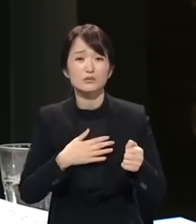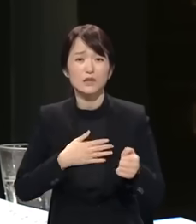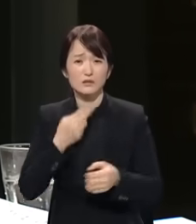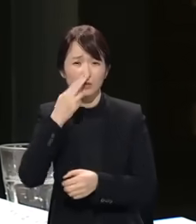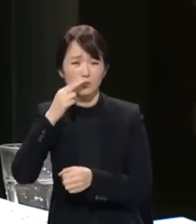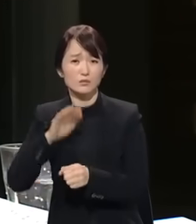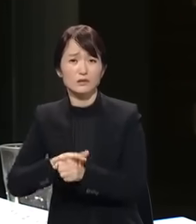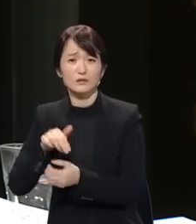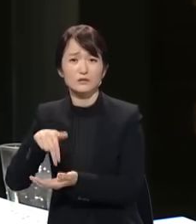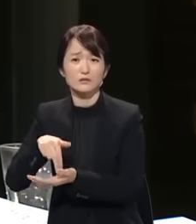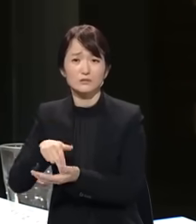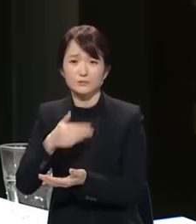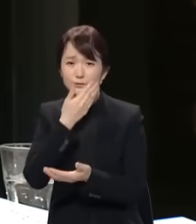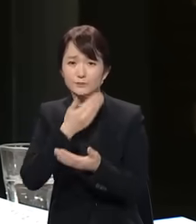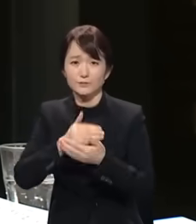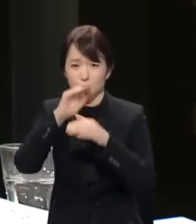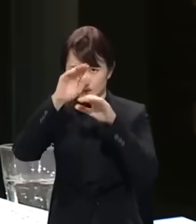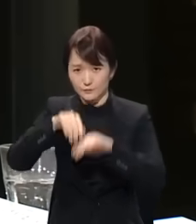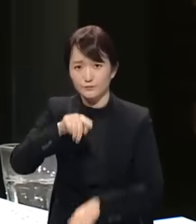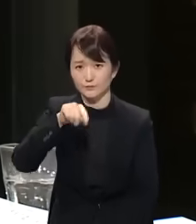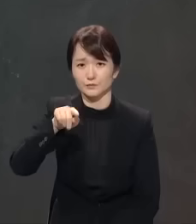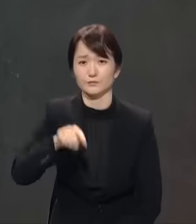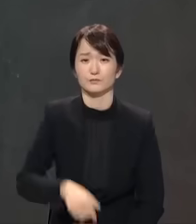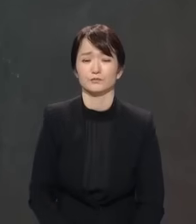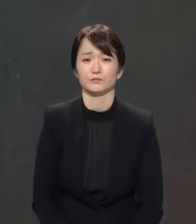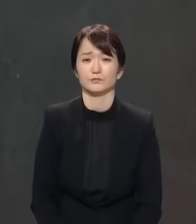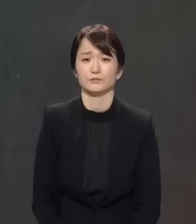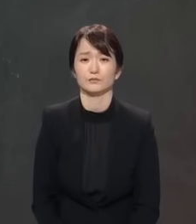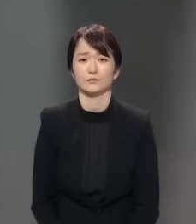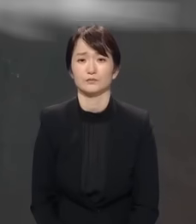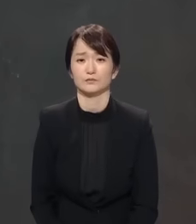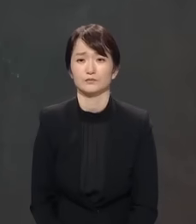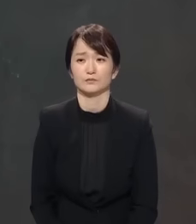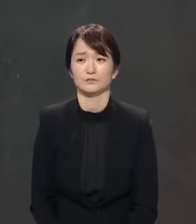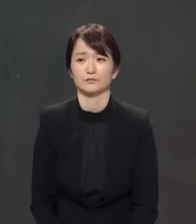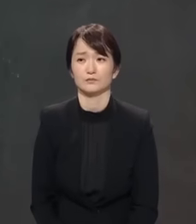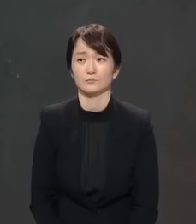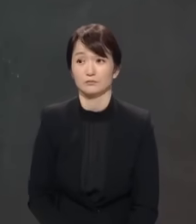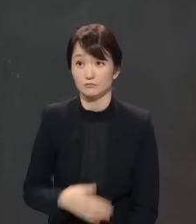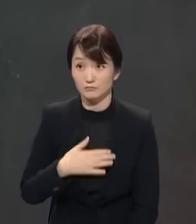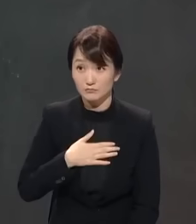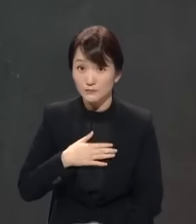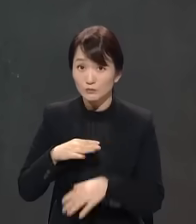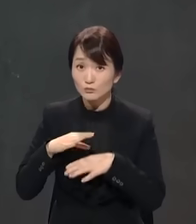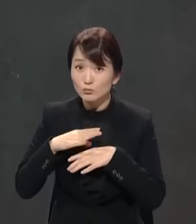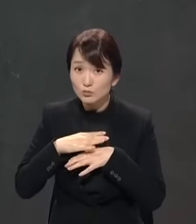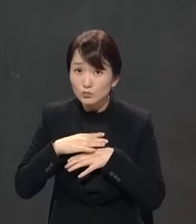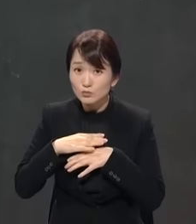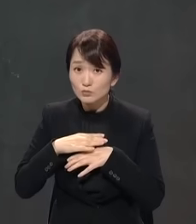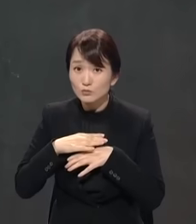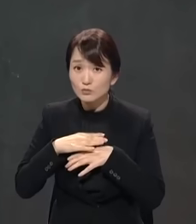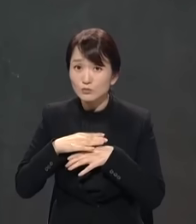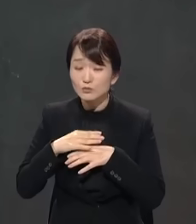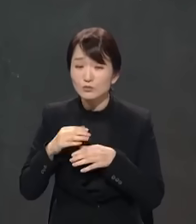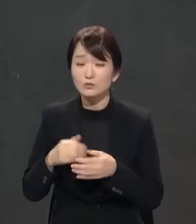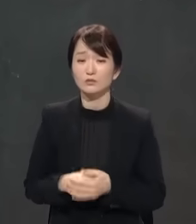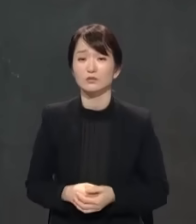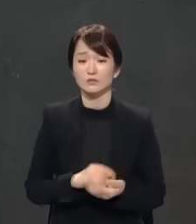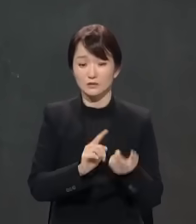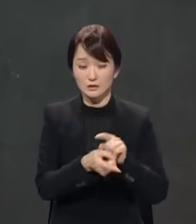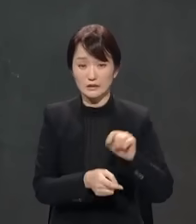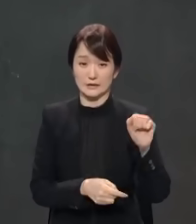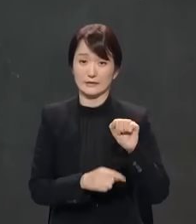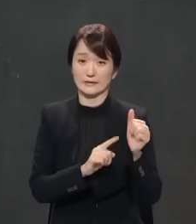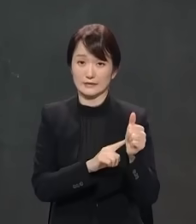이런 입장이었는데요. 체크포인트 짚어보죠. 나도 무서웠다. 네, 그러니까 이 대리기사